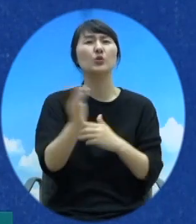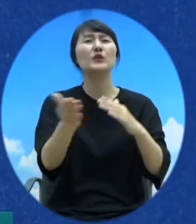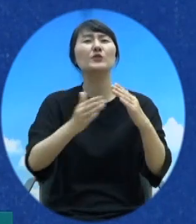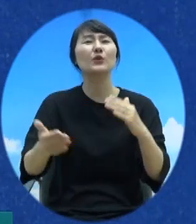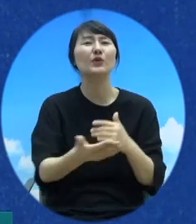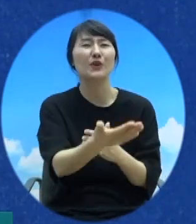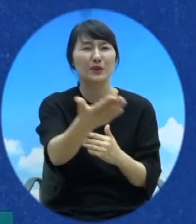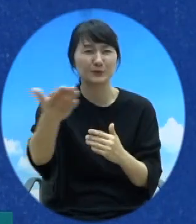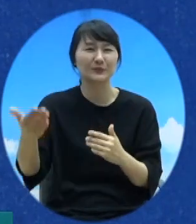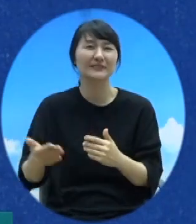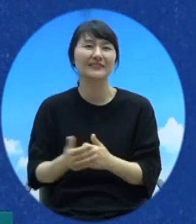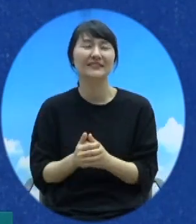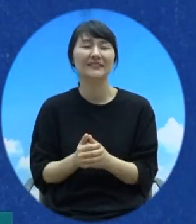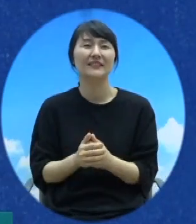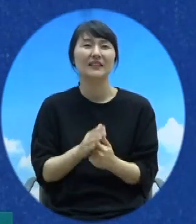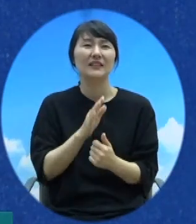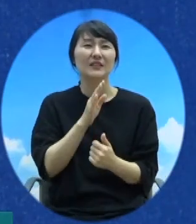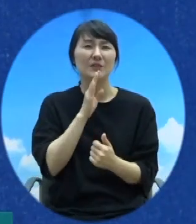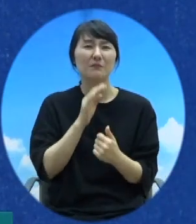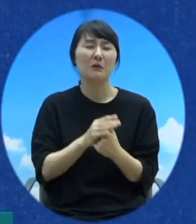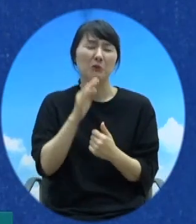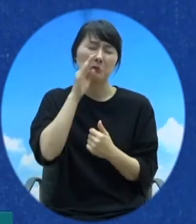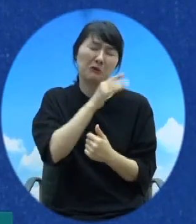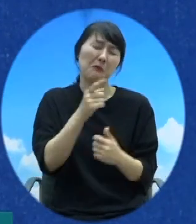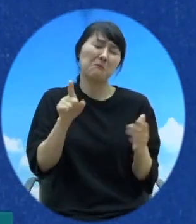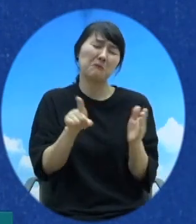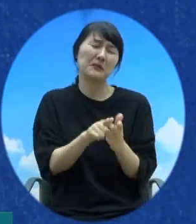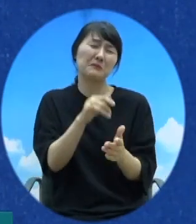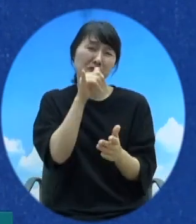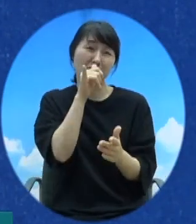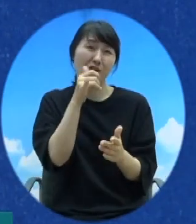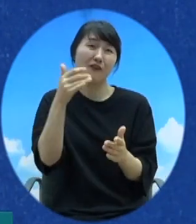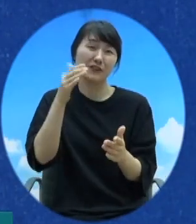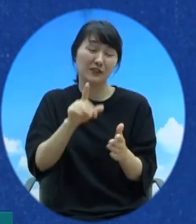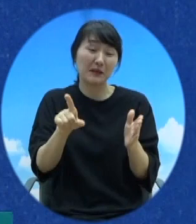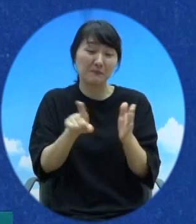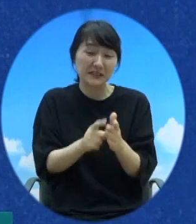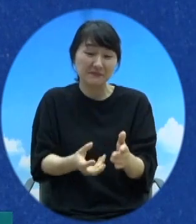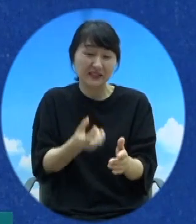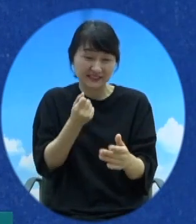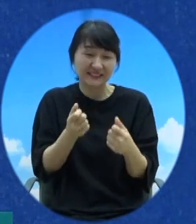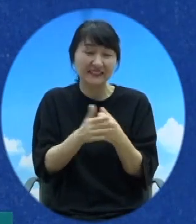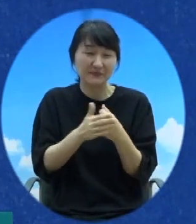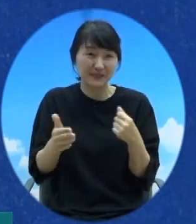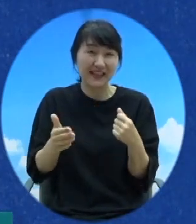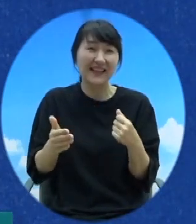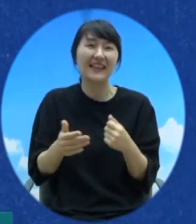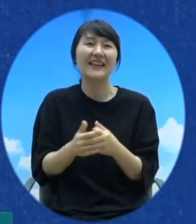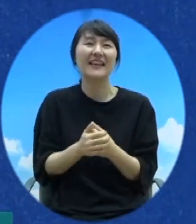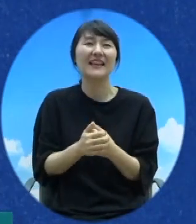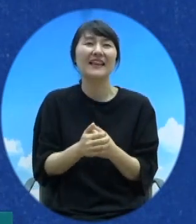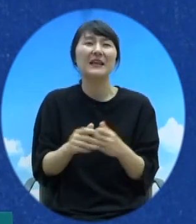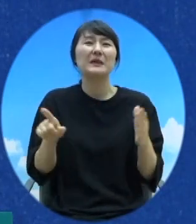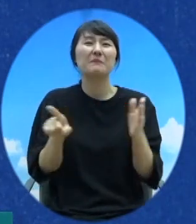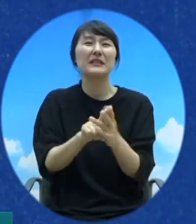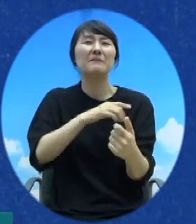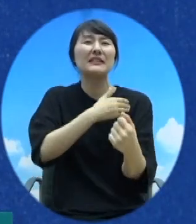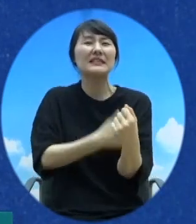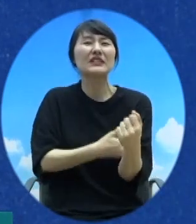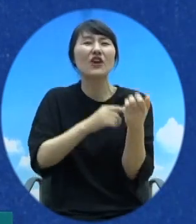성도들은 정말 보잘것없고 초라하지만 그 안에 믿음이 있어서 그 믿음이